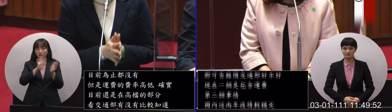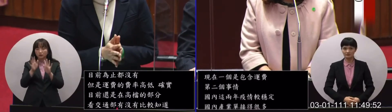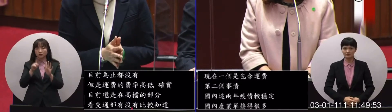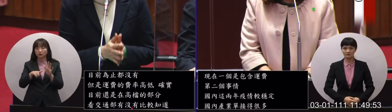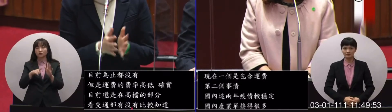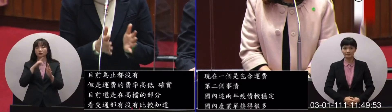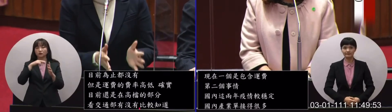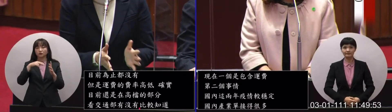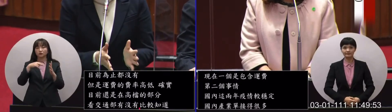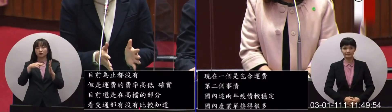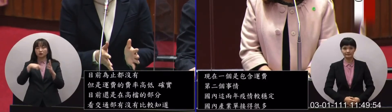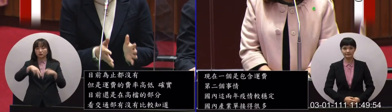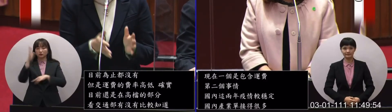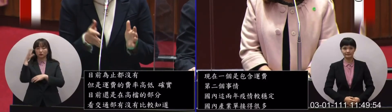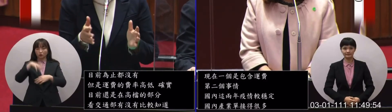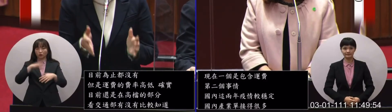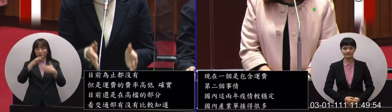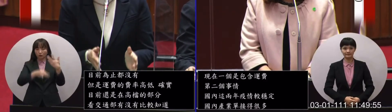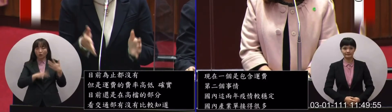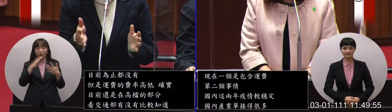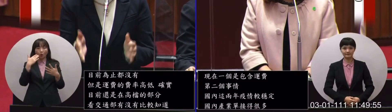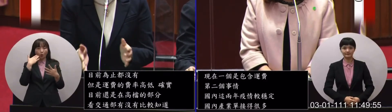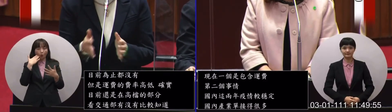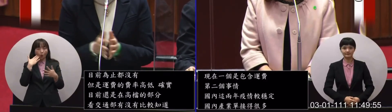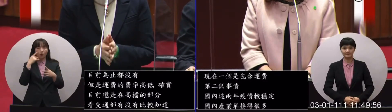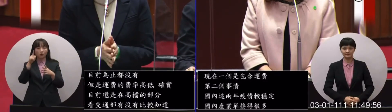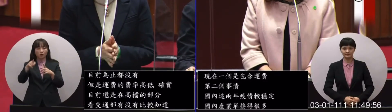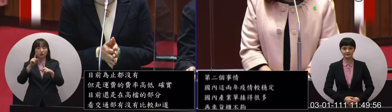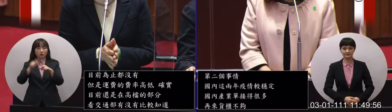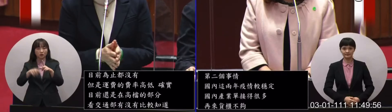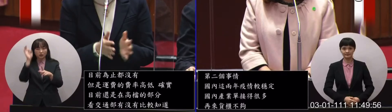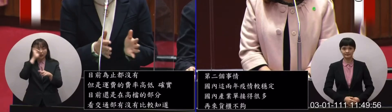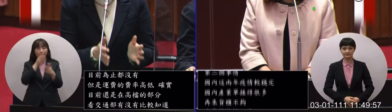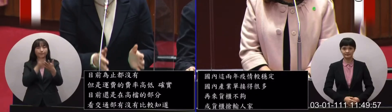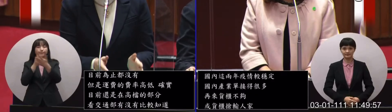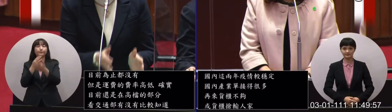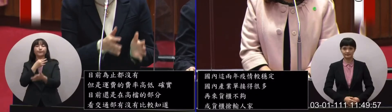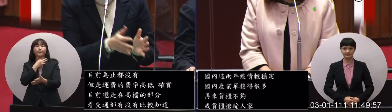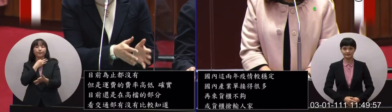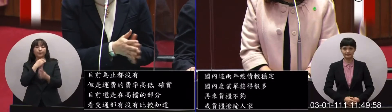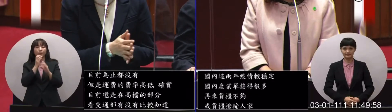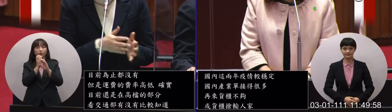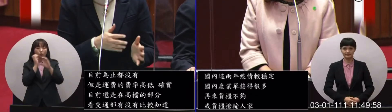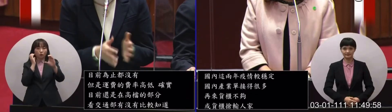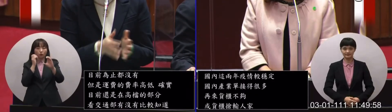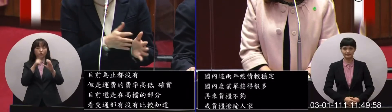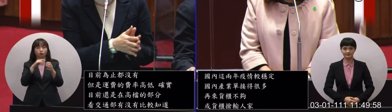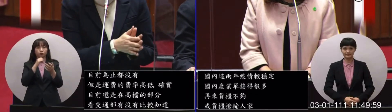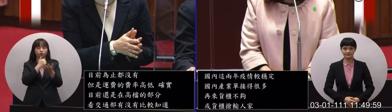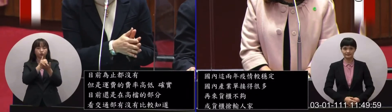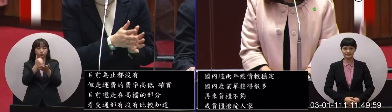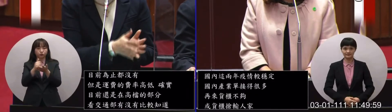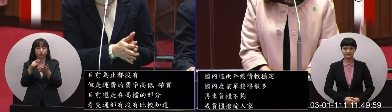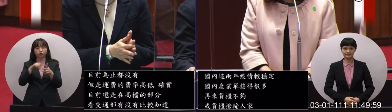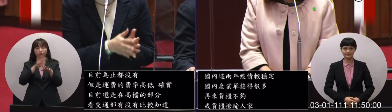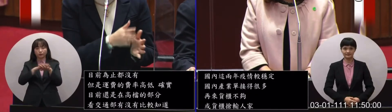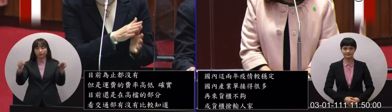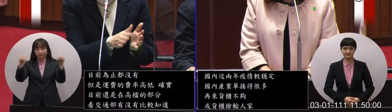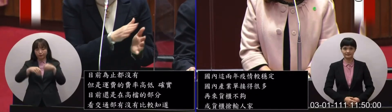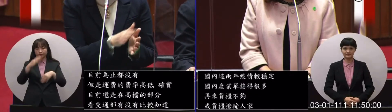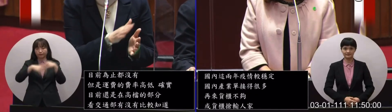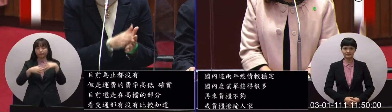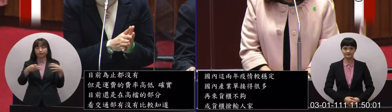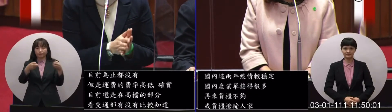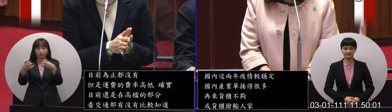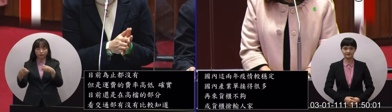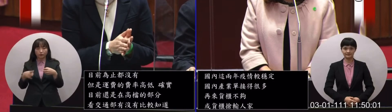们院里面也有一个机制，如果厂商确实找不到货柜，院里面也会我们也会协调交通部这边，